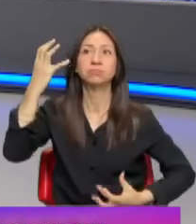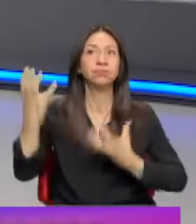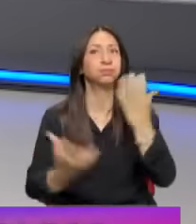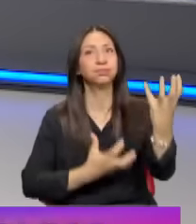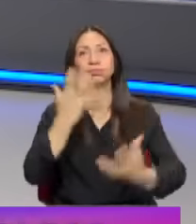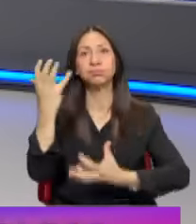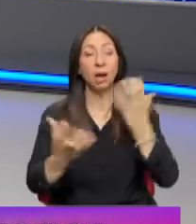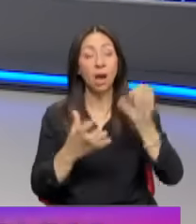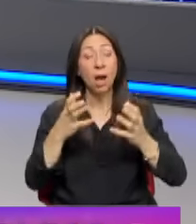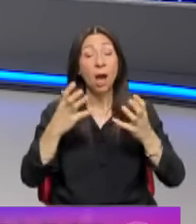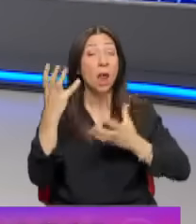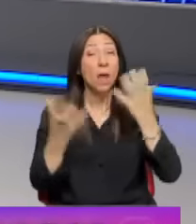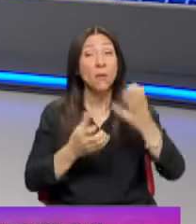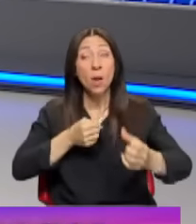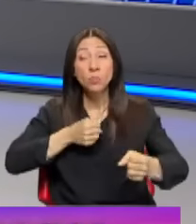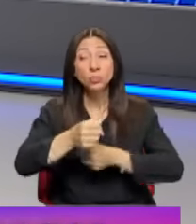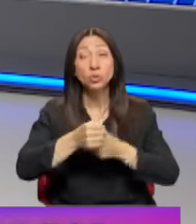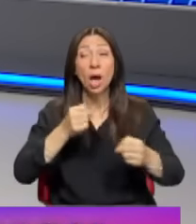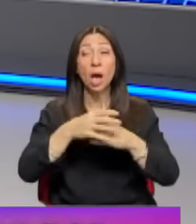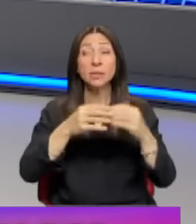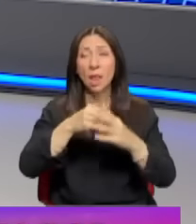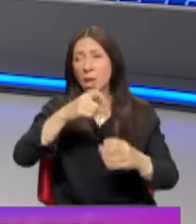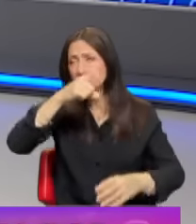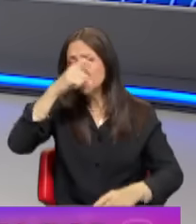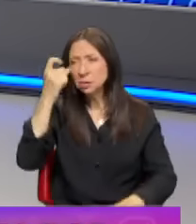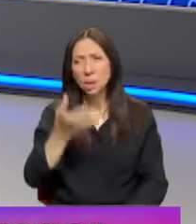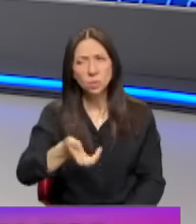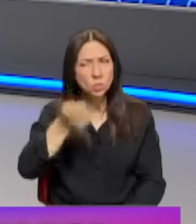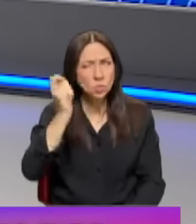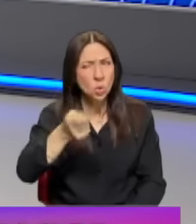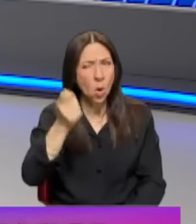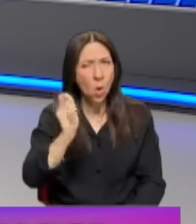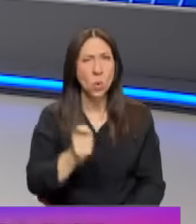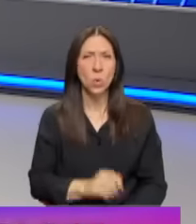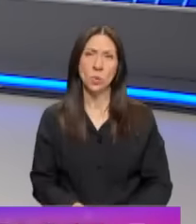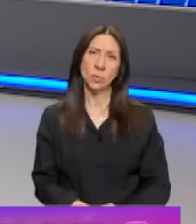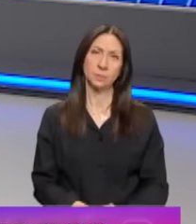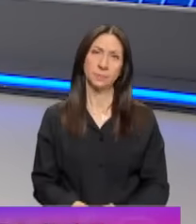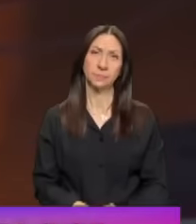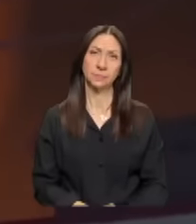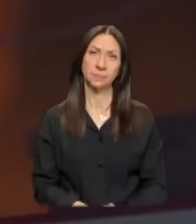izleyenler. Alevlerle mücadele Adana sıcağında oldukça zorluydu.